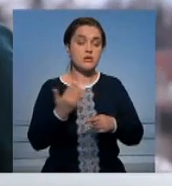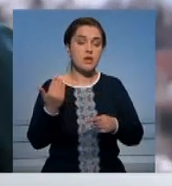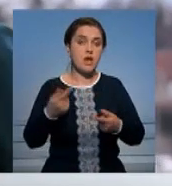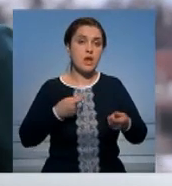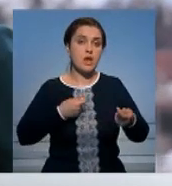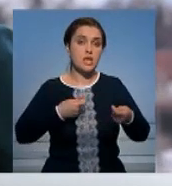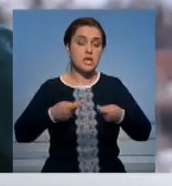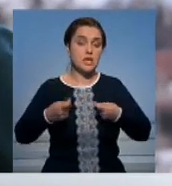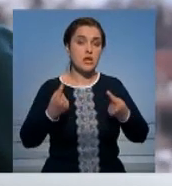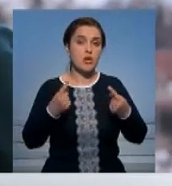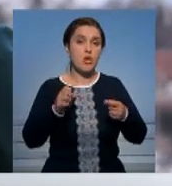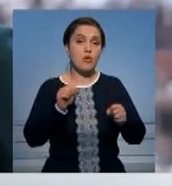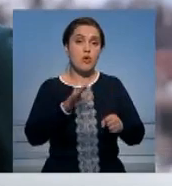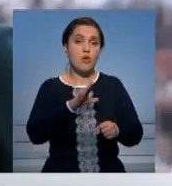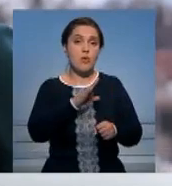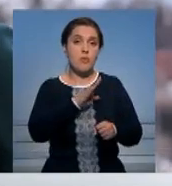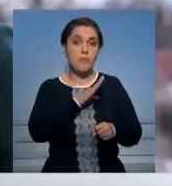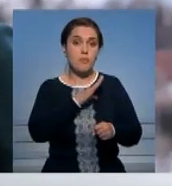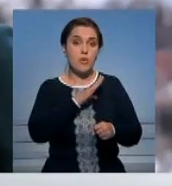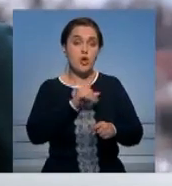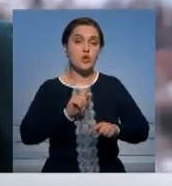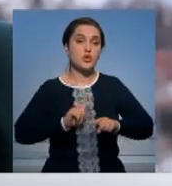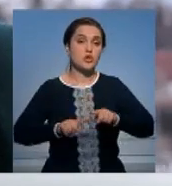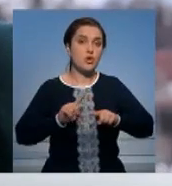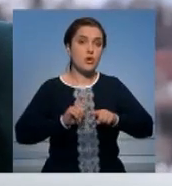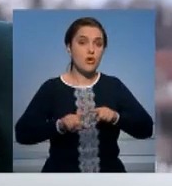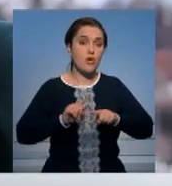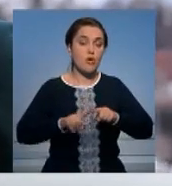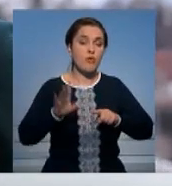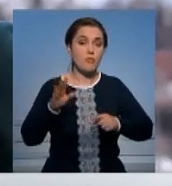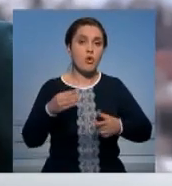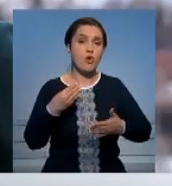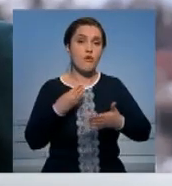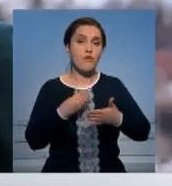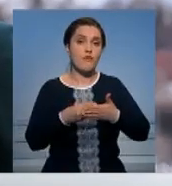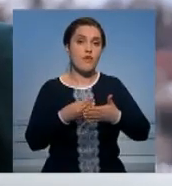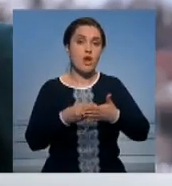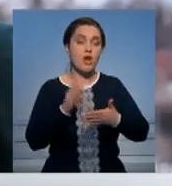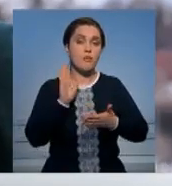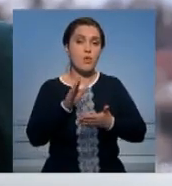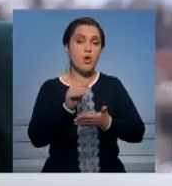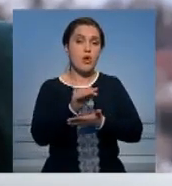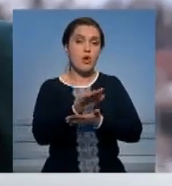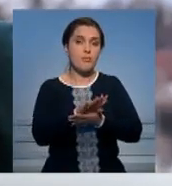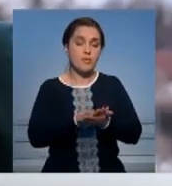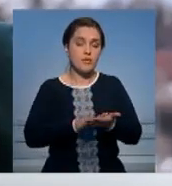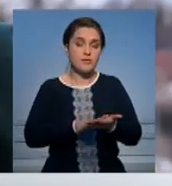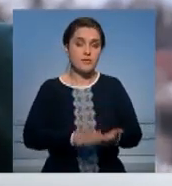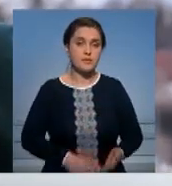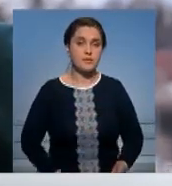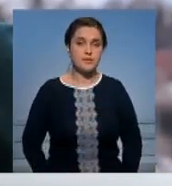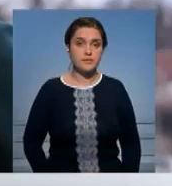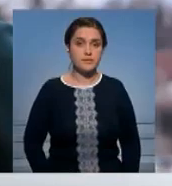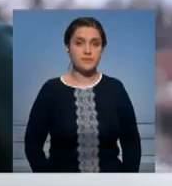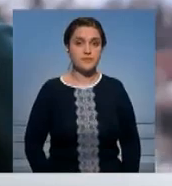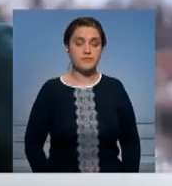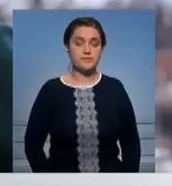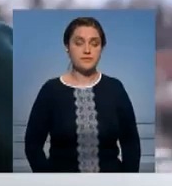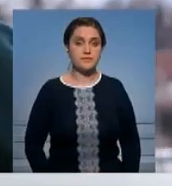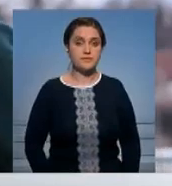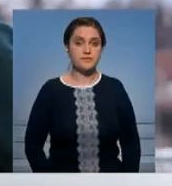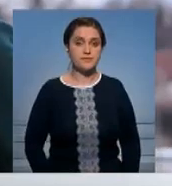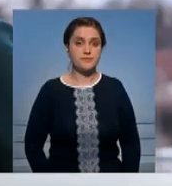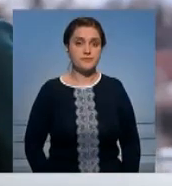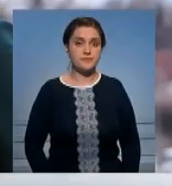многие эксперты сходятся во мнении, что в краткосрочной перспективе валютные качели могут продолжиться. Дана Нуржан, Александр Любителев, Россия, Хабар